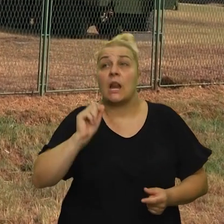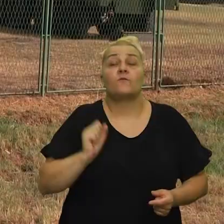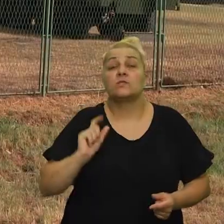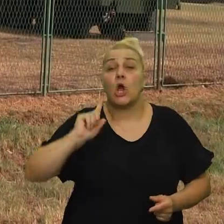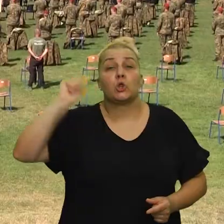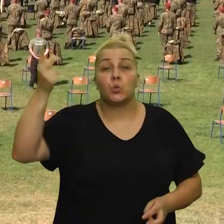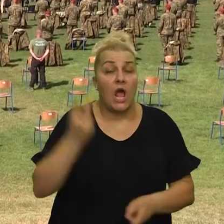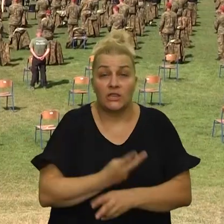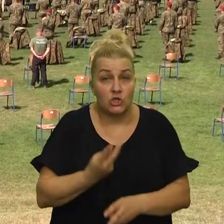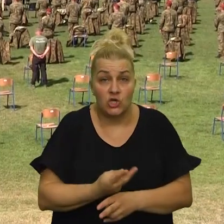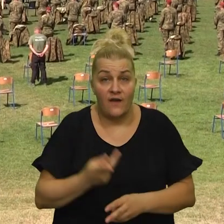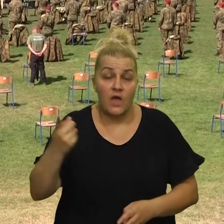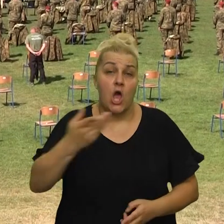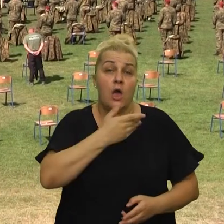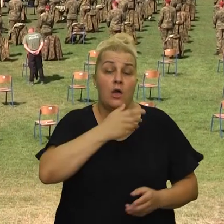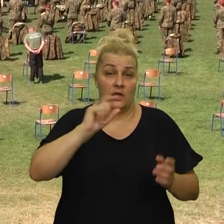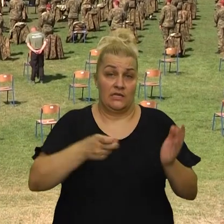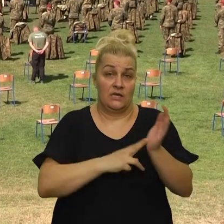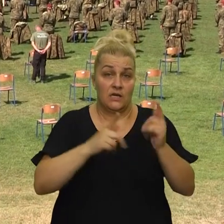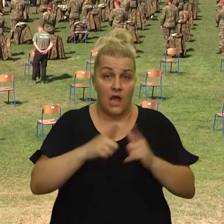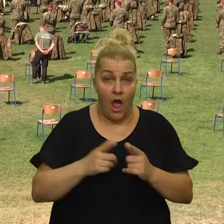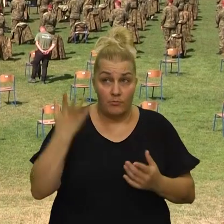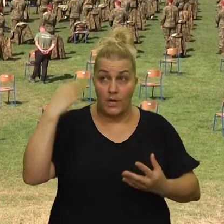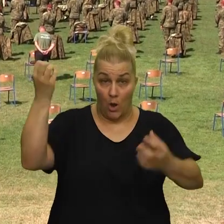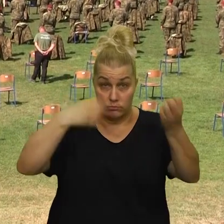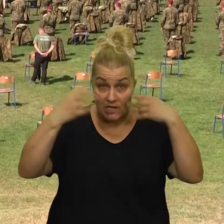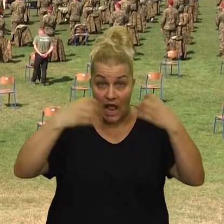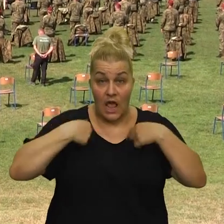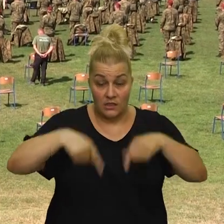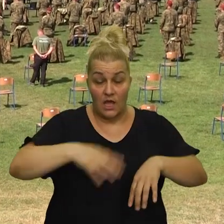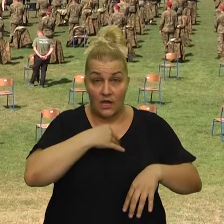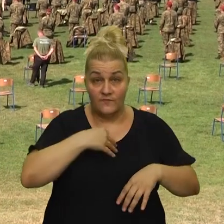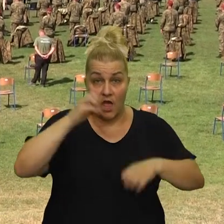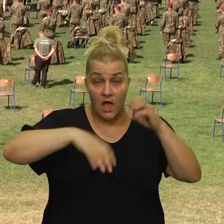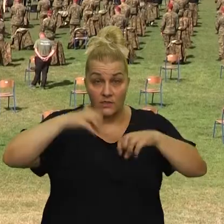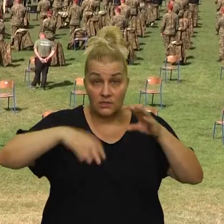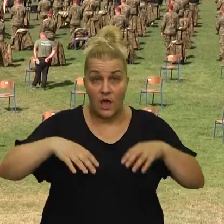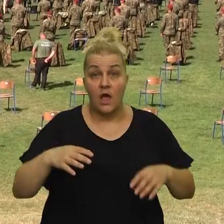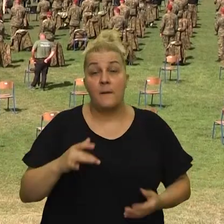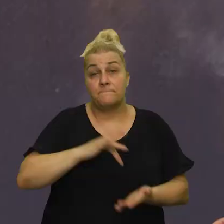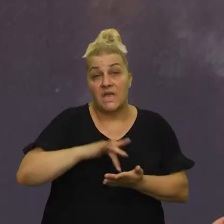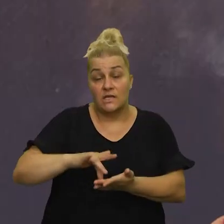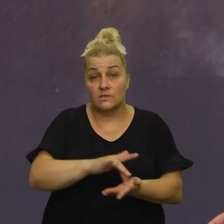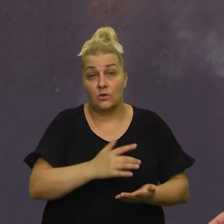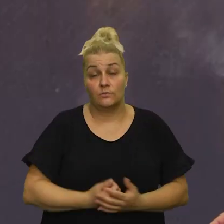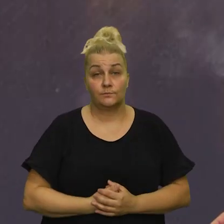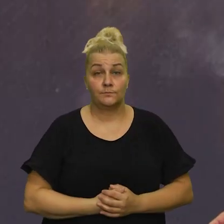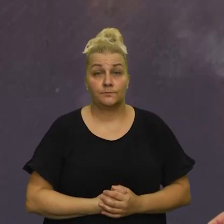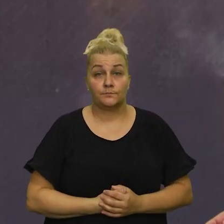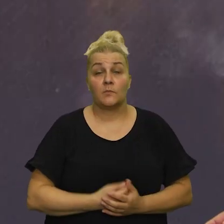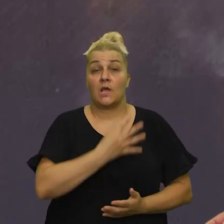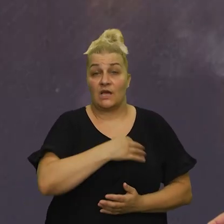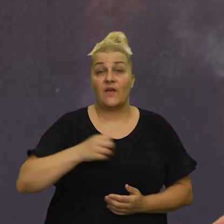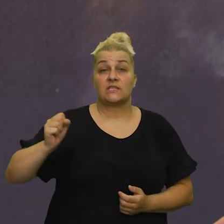države, u ovom slučaju Jugoslavenske narodne armije, da granatira na položajima u Hrvatskoj.